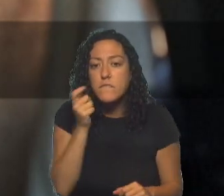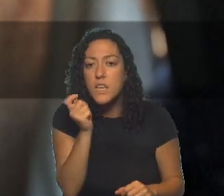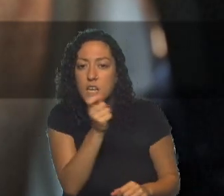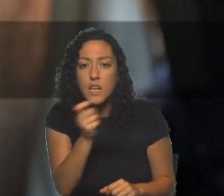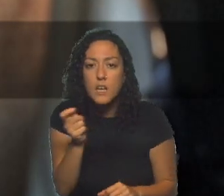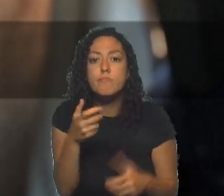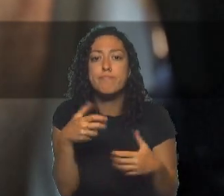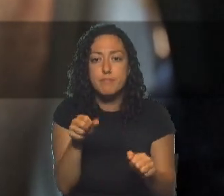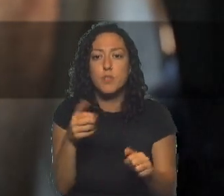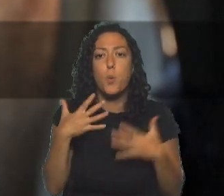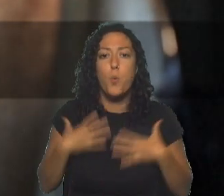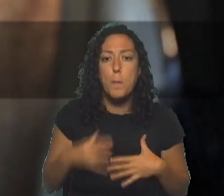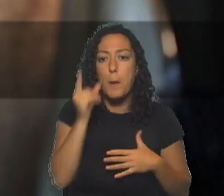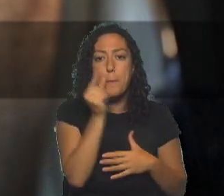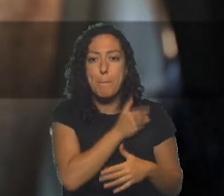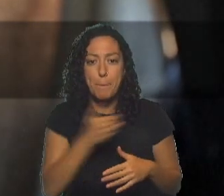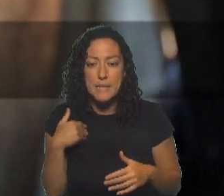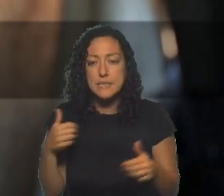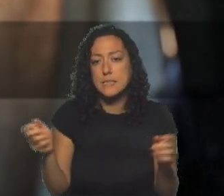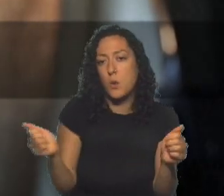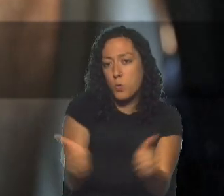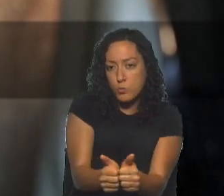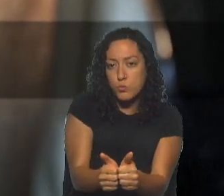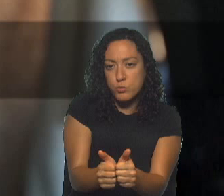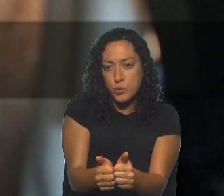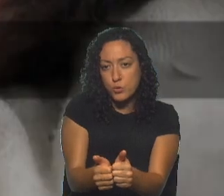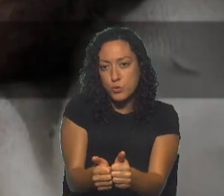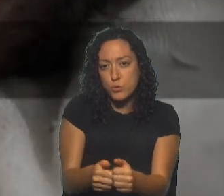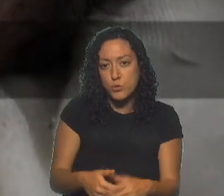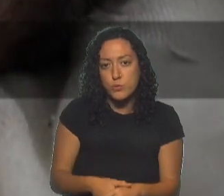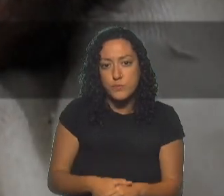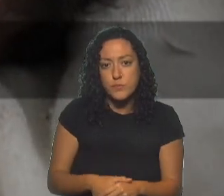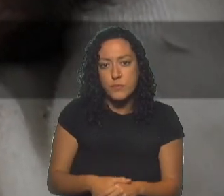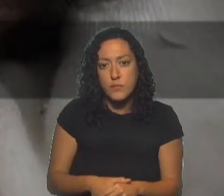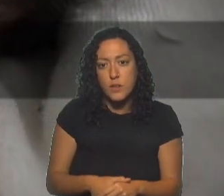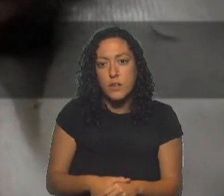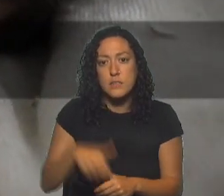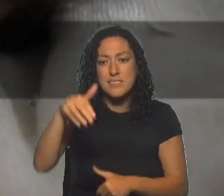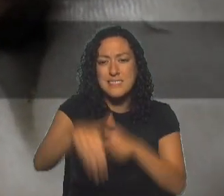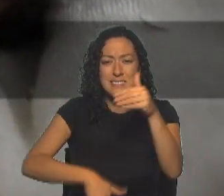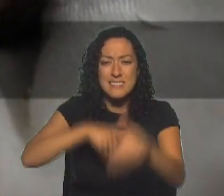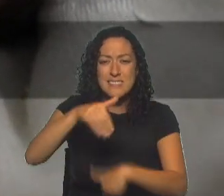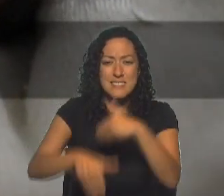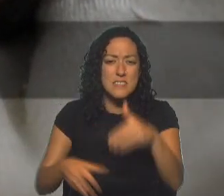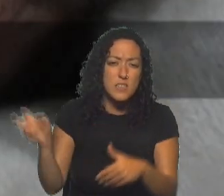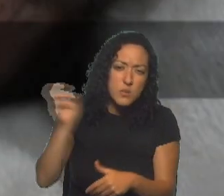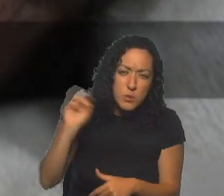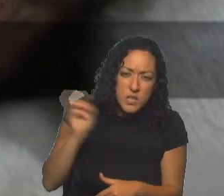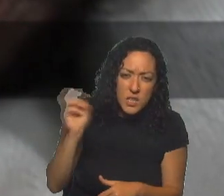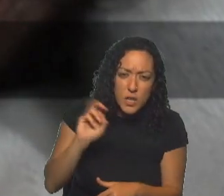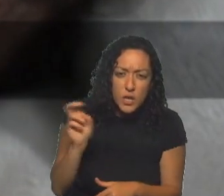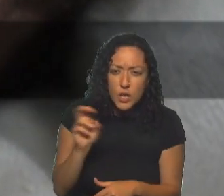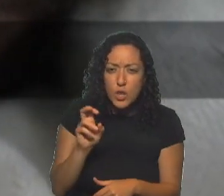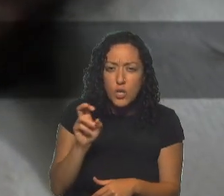نادوني قالوا لي هاي تعال تعال تعال تشوفها هي جيت عليهم قلت لهم ايه هي لقينا بردينا ومردينا بجانب بعض